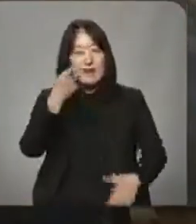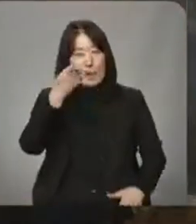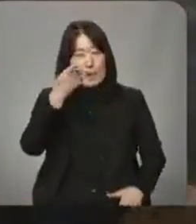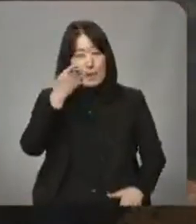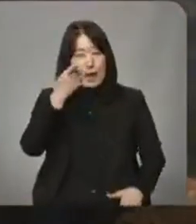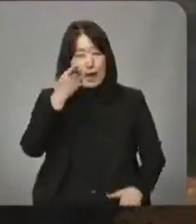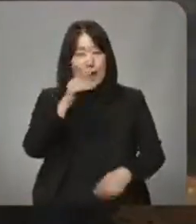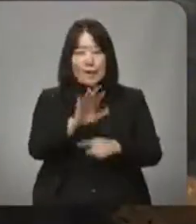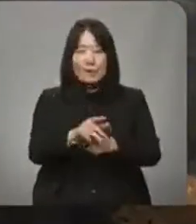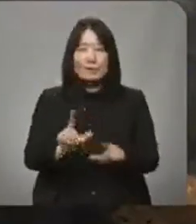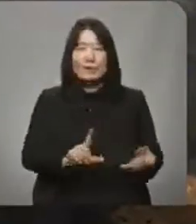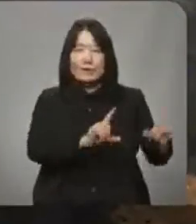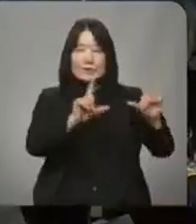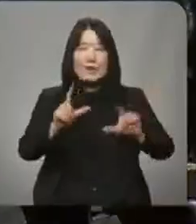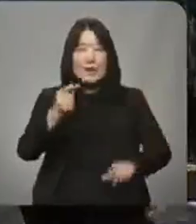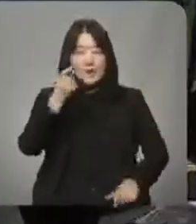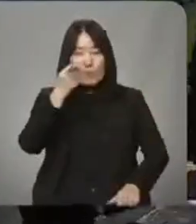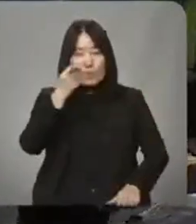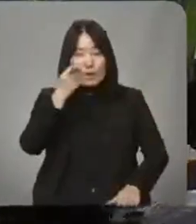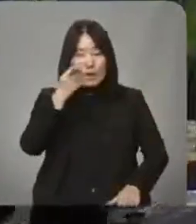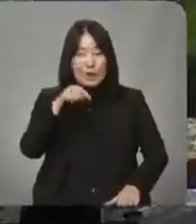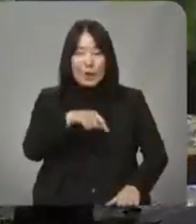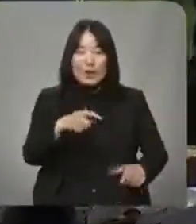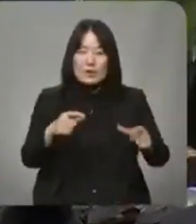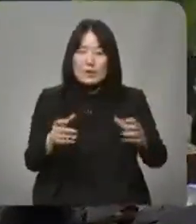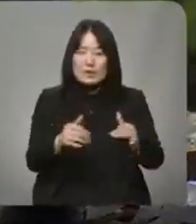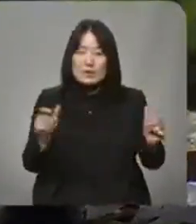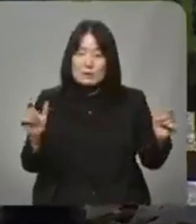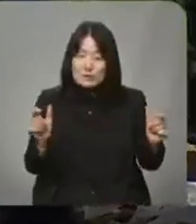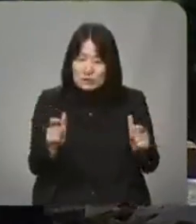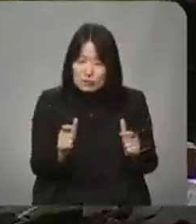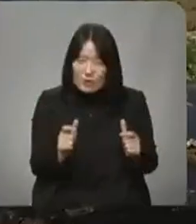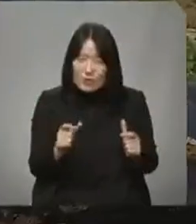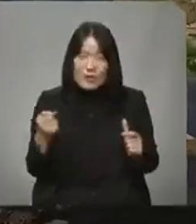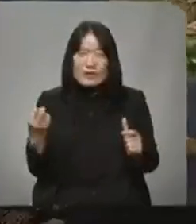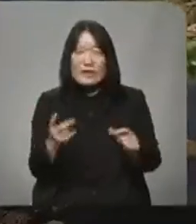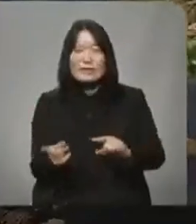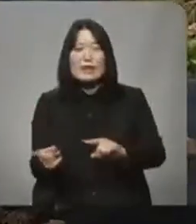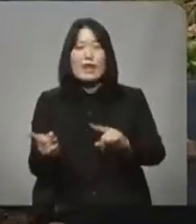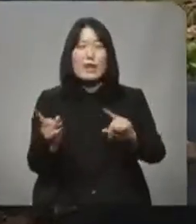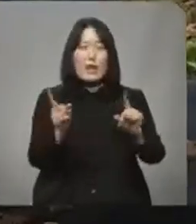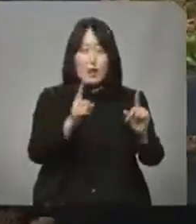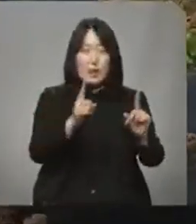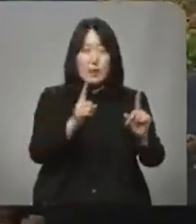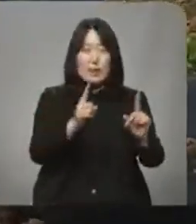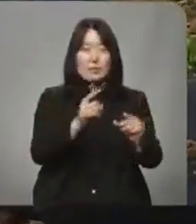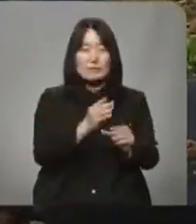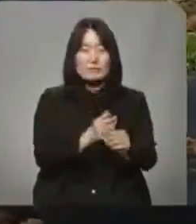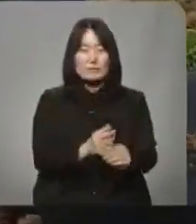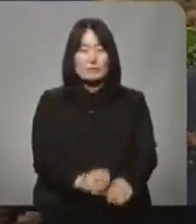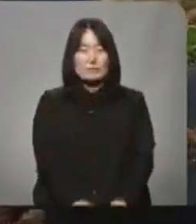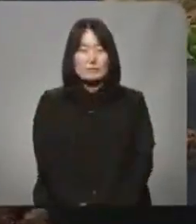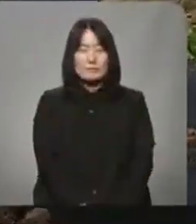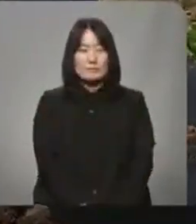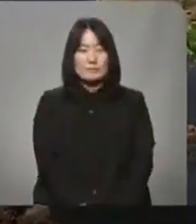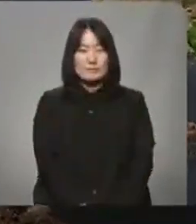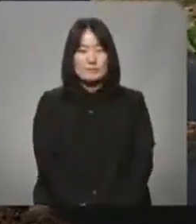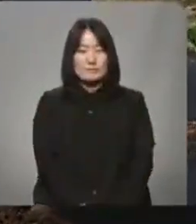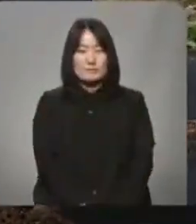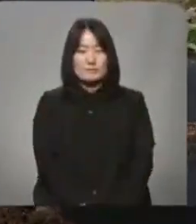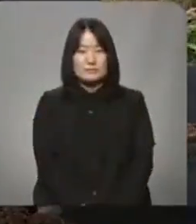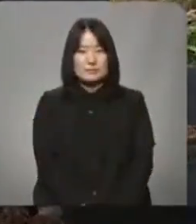농촌 살아보기가 인구감소로 고민이 깊은 농촌에 활력을 불어넣고 있습니다 KBS 뉴스